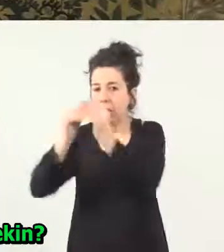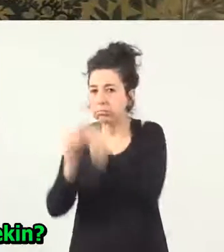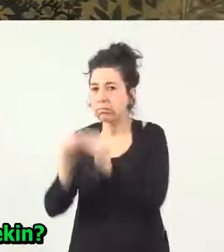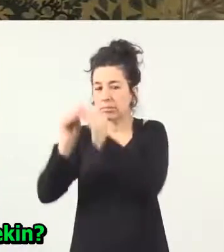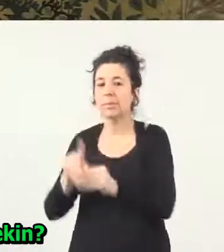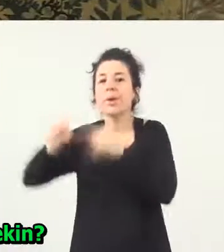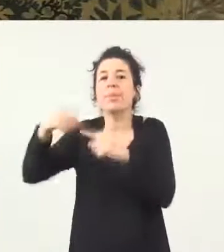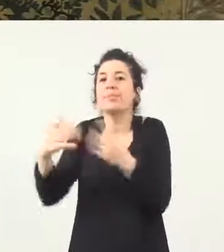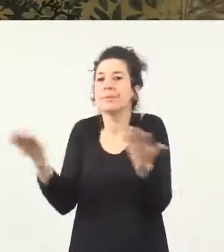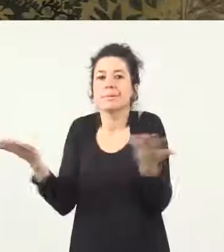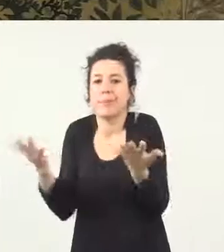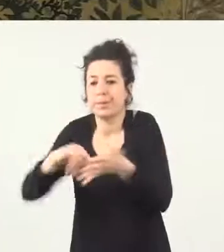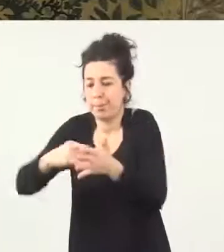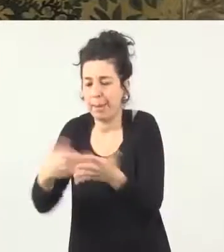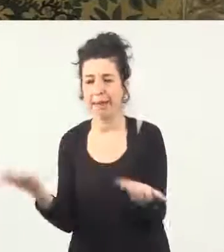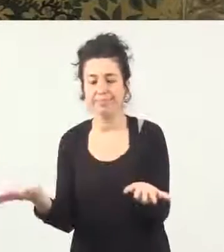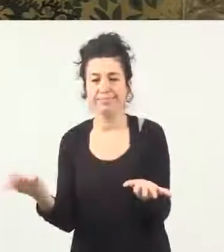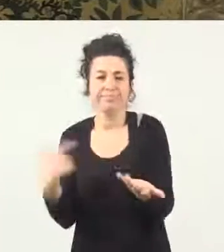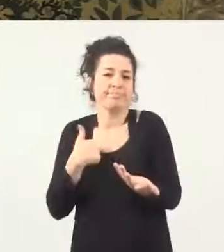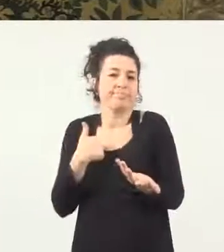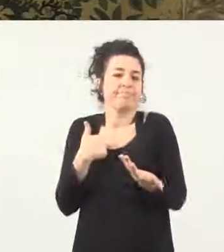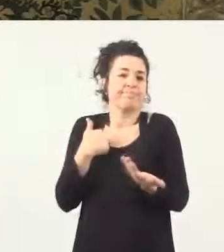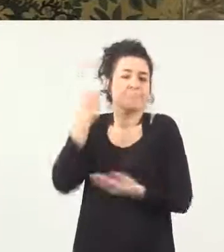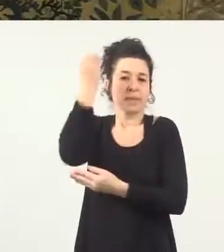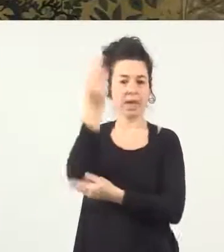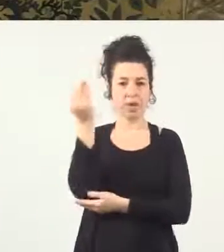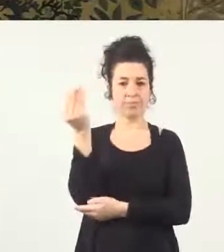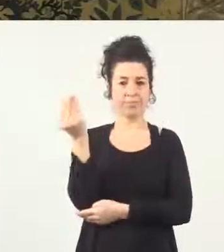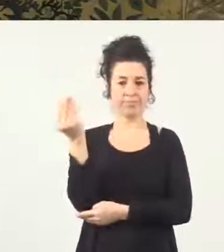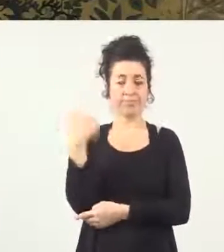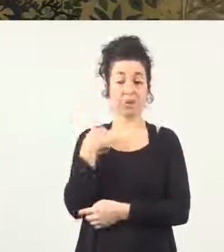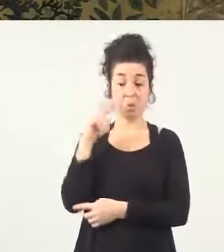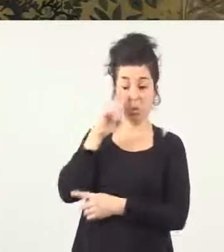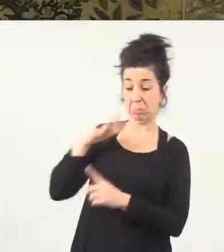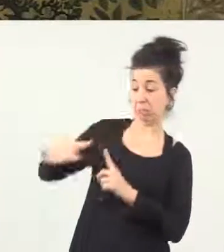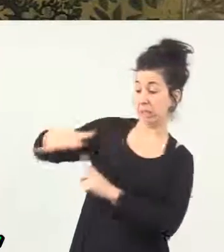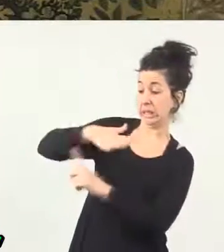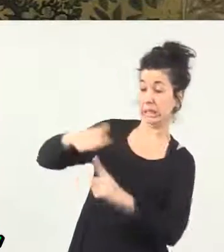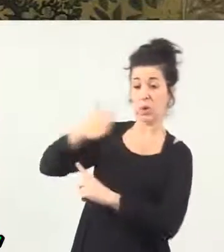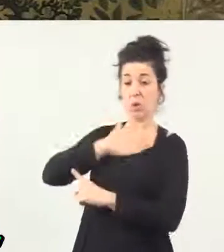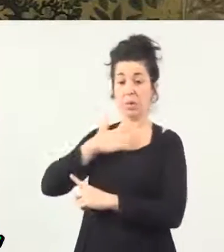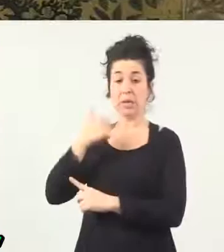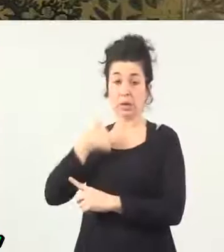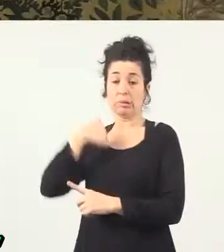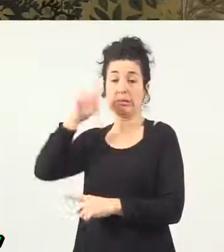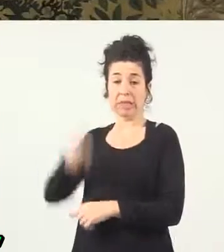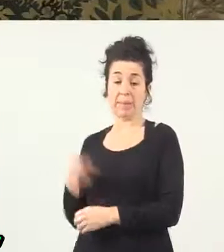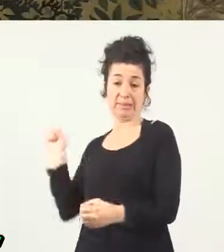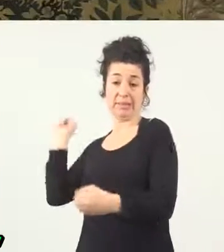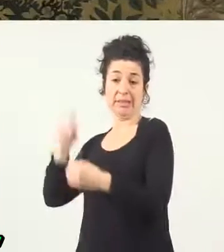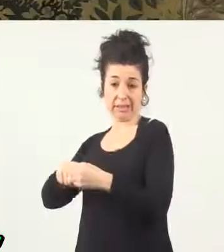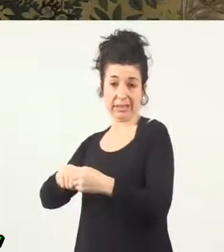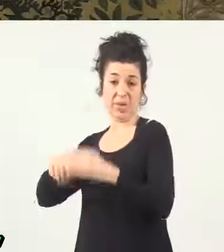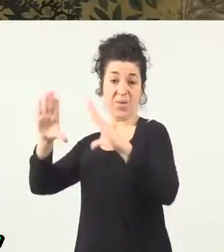segertatzen da plan horiekin, ez da? Nik uste dut adibidez, bueno, nik ikusten dodana, nire inguruan, klaro, ni ere banago